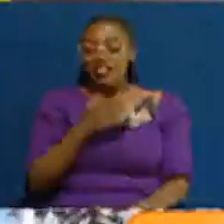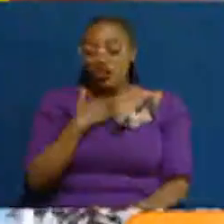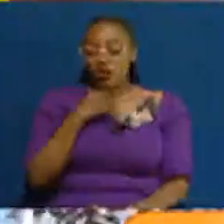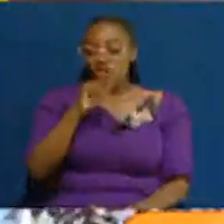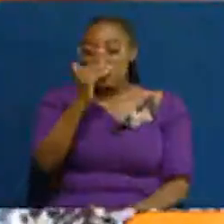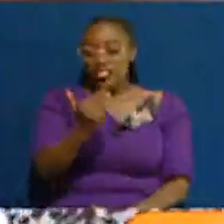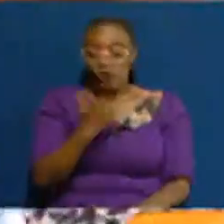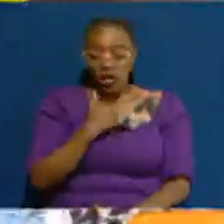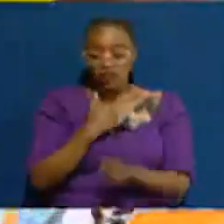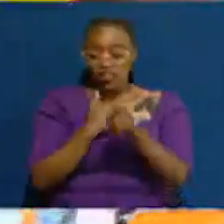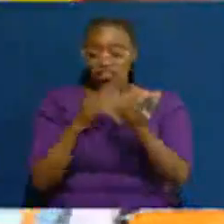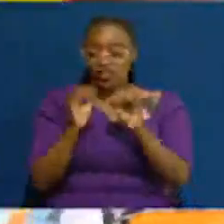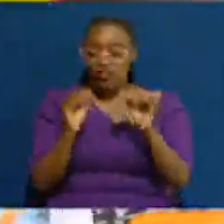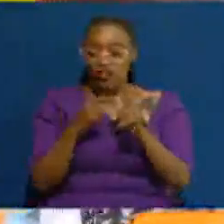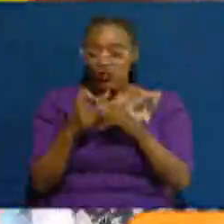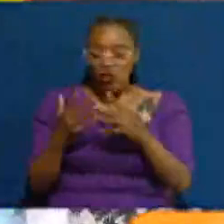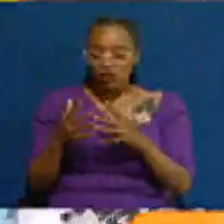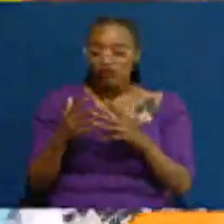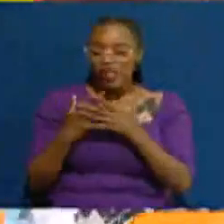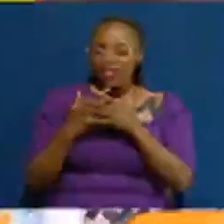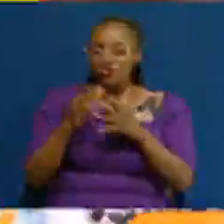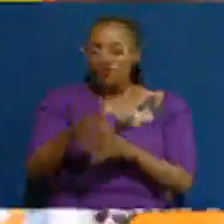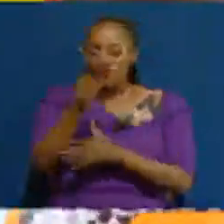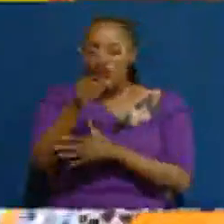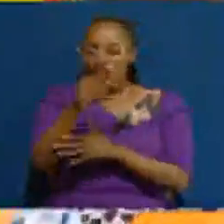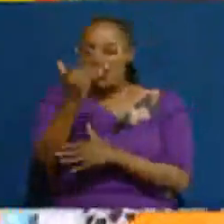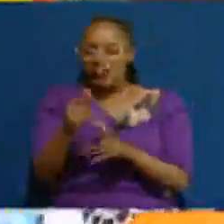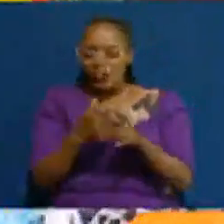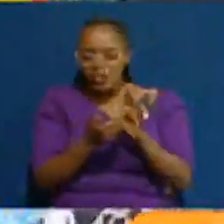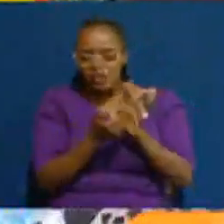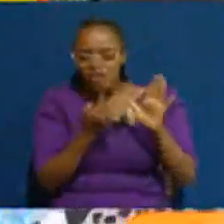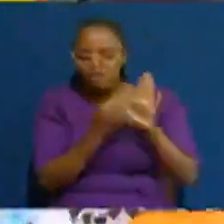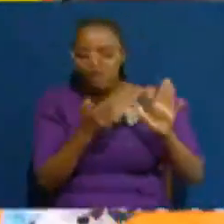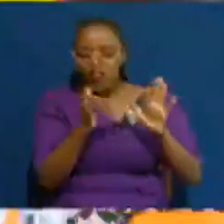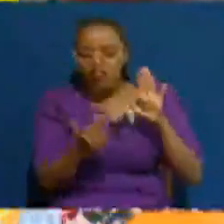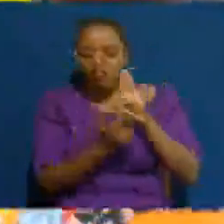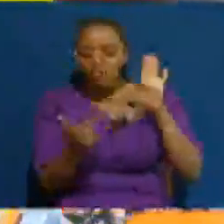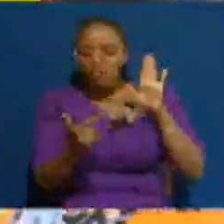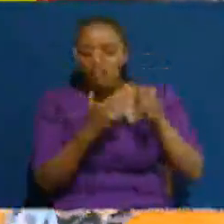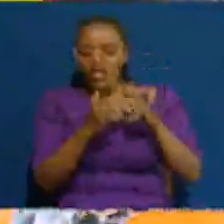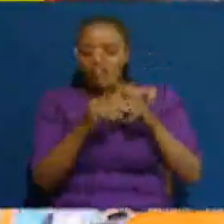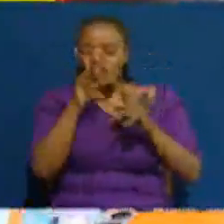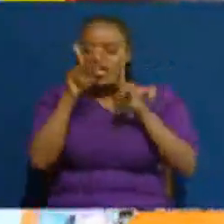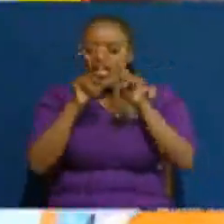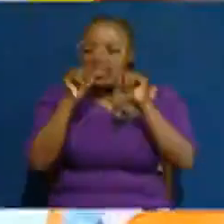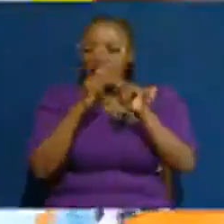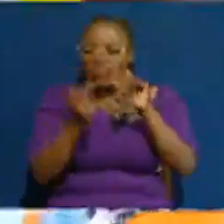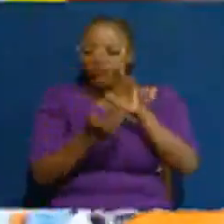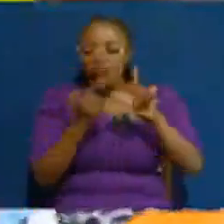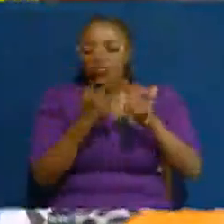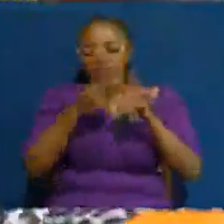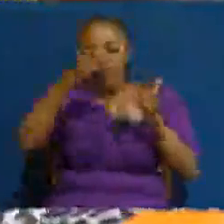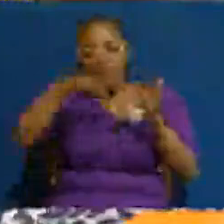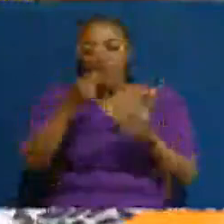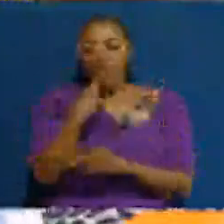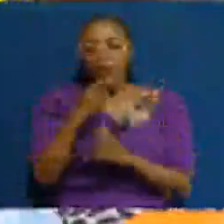nini? Makosa? No. Utashika mtoto hata kama analia. Unashika mtoto unatoa hiyo nini? Miba. Analia anatoa miba kabisa alafu unaweka dawa.